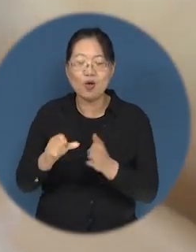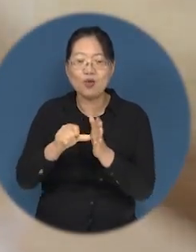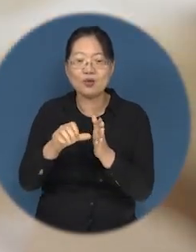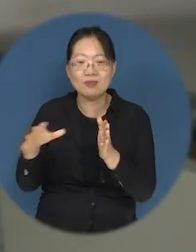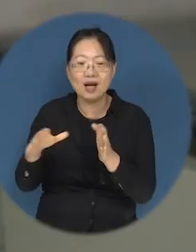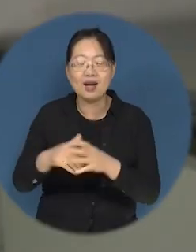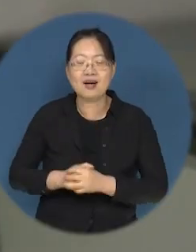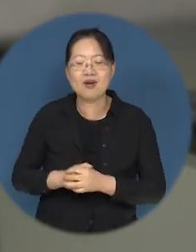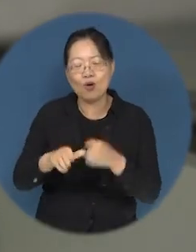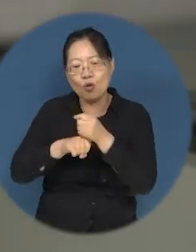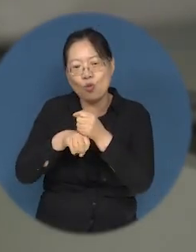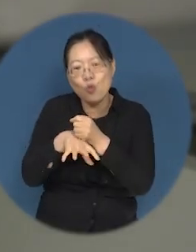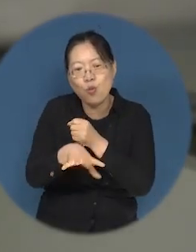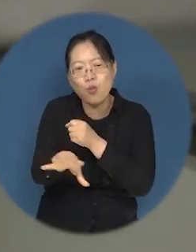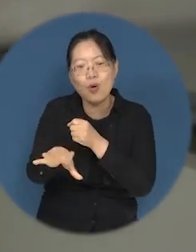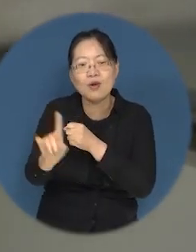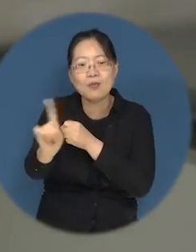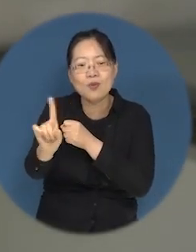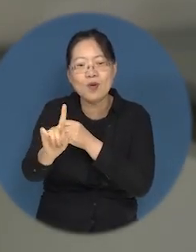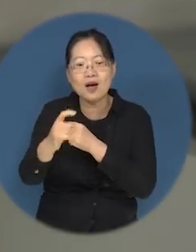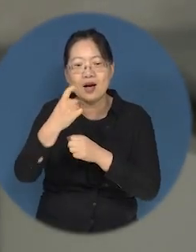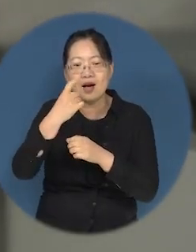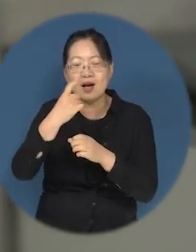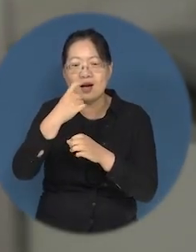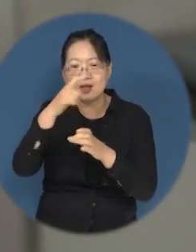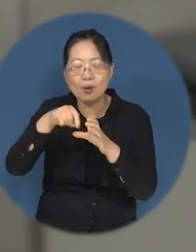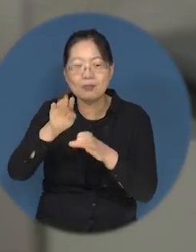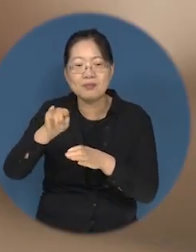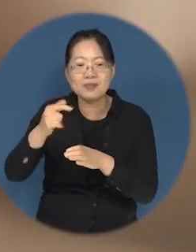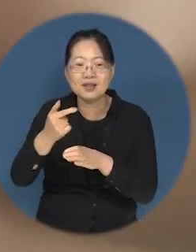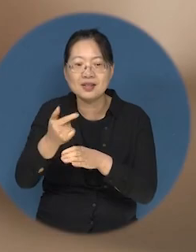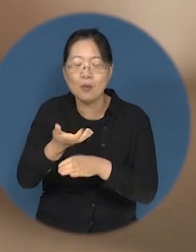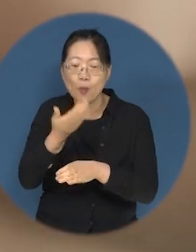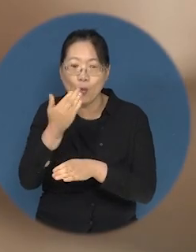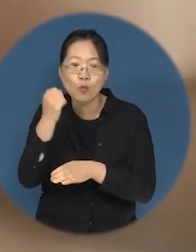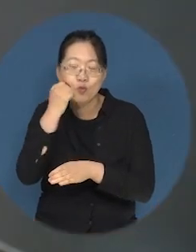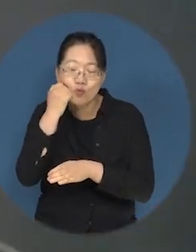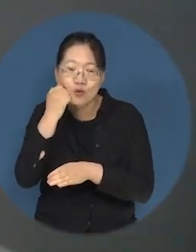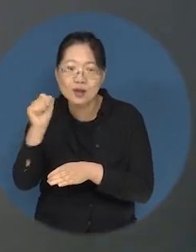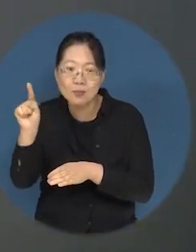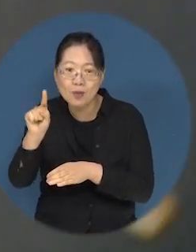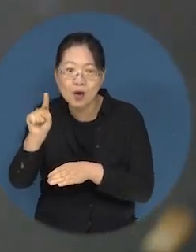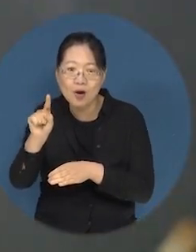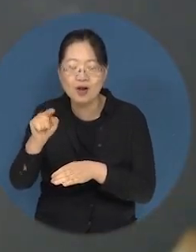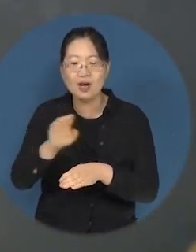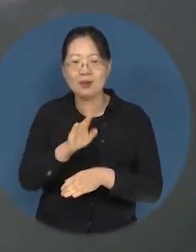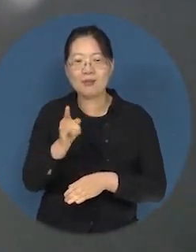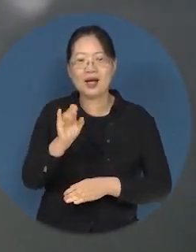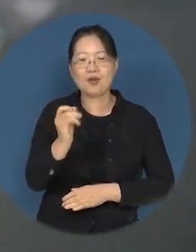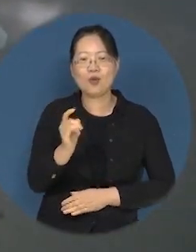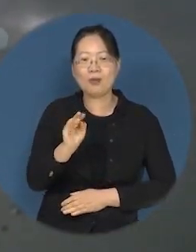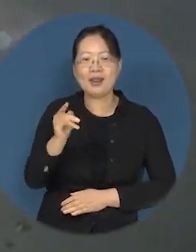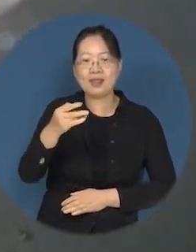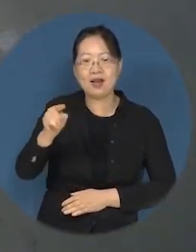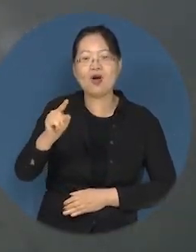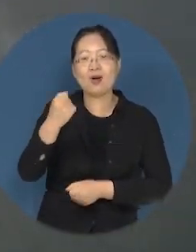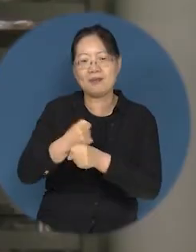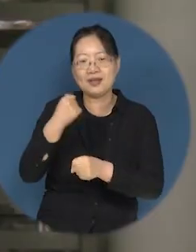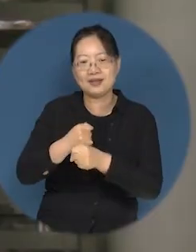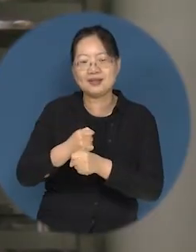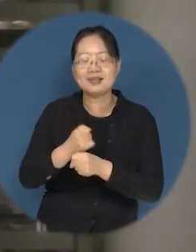어떤 프랜차이즈로 따지면 커피빈에서 드시는 그 쿠키가 그렇죠. 그 베어베터에서 납품하는 쿠키입니다.